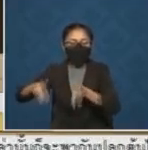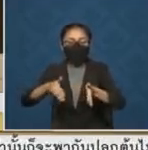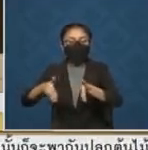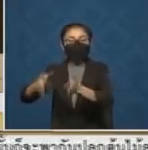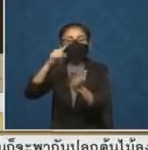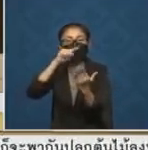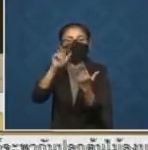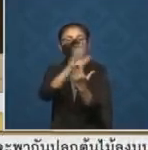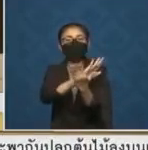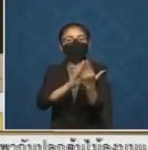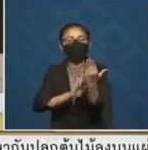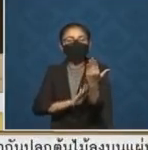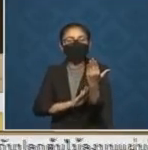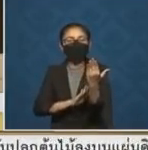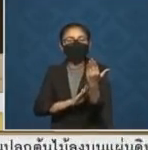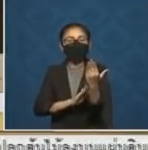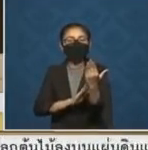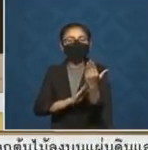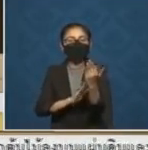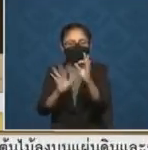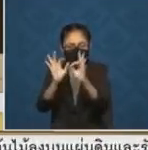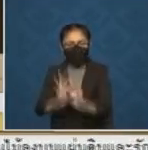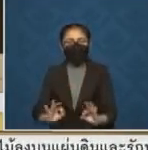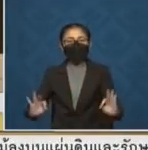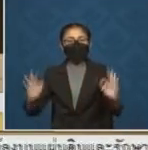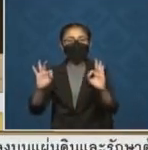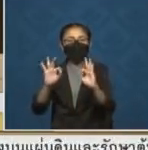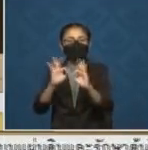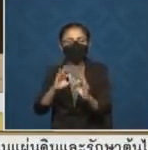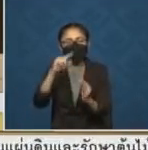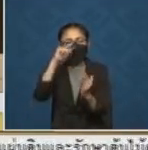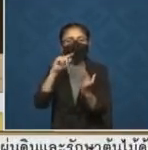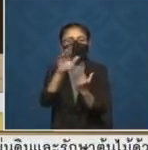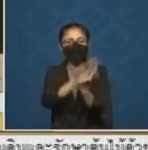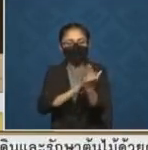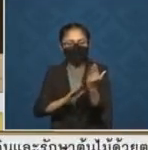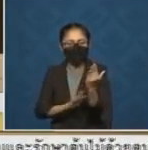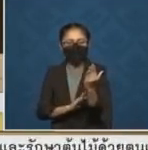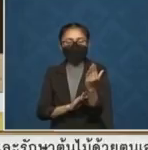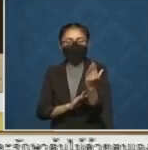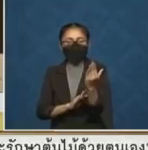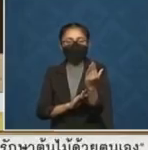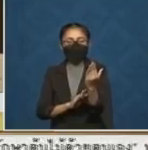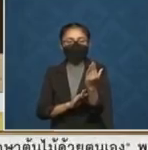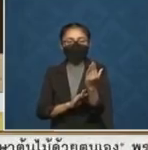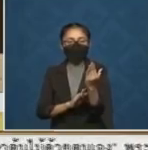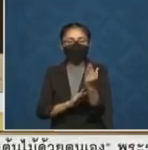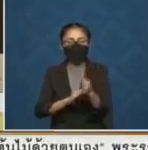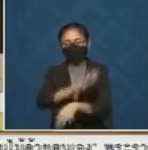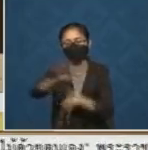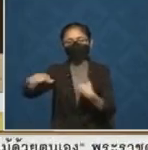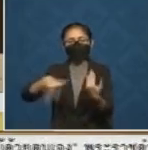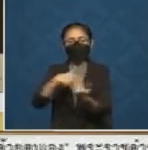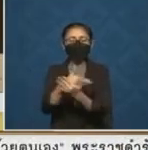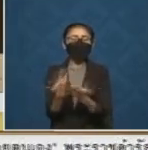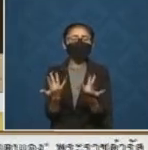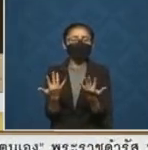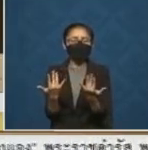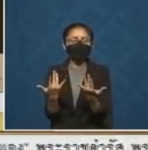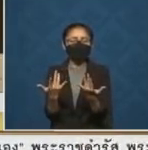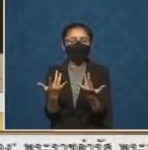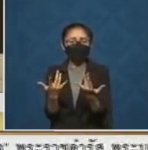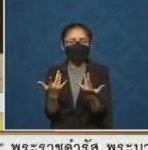ดกิ้งเนี่ย CS เต็มเลยมากันเพียบเลยไปดูเนี่ยบางขายอาหารทะเลอ่ะ